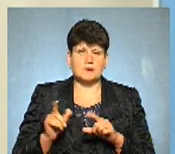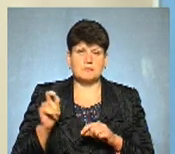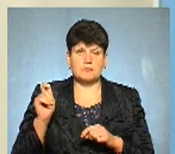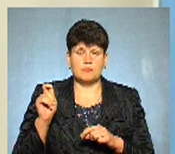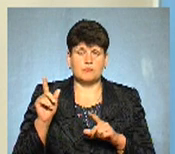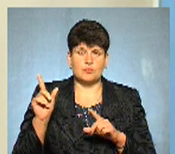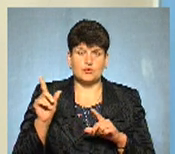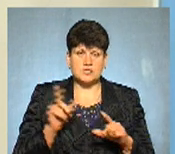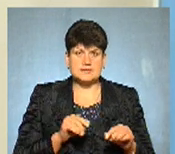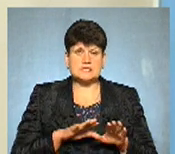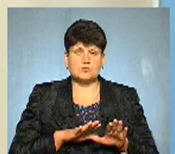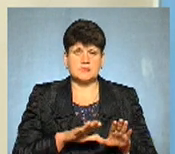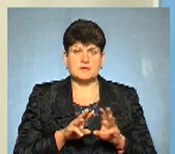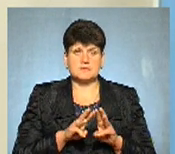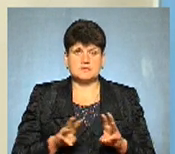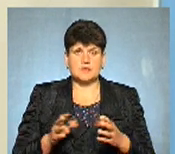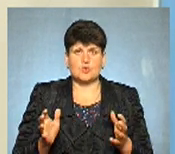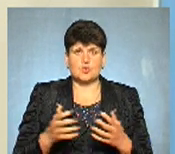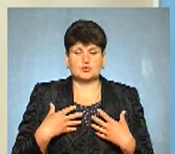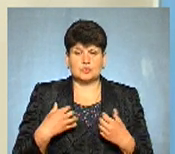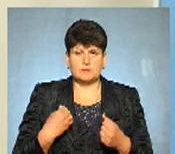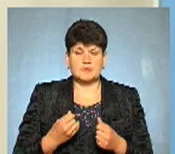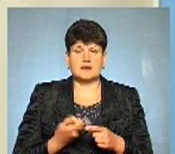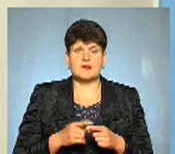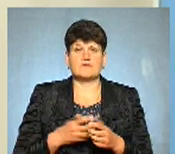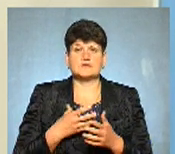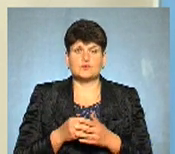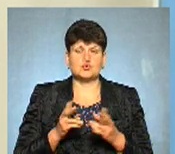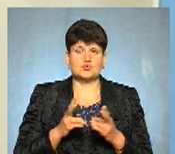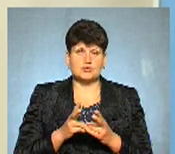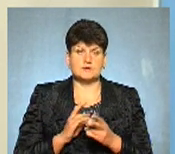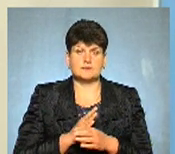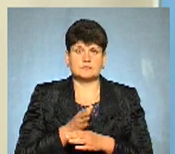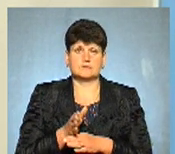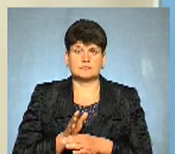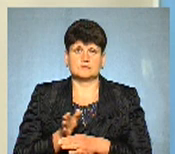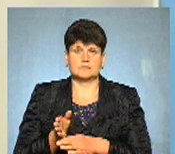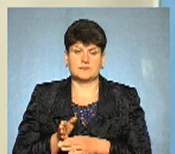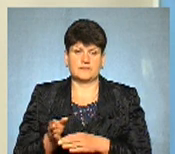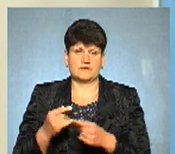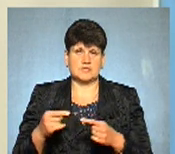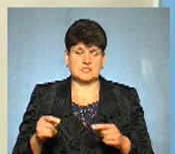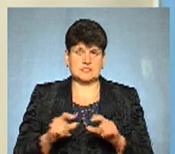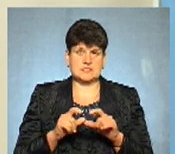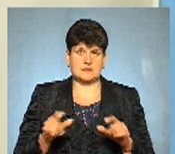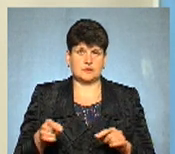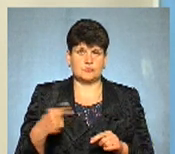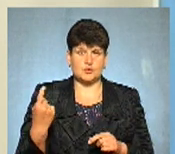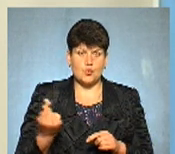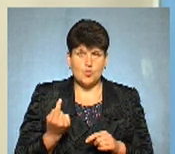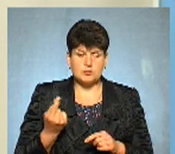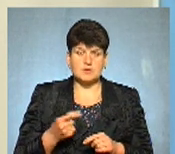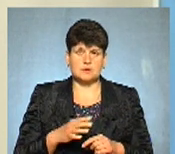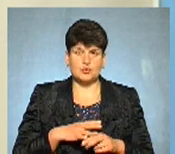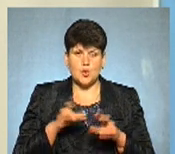міністра охорони здоров'я, яка в ході своєї робочої зустрічі відвідала ряд закладів Тернопільської області, а також